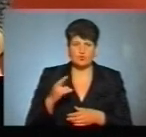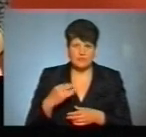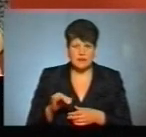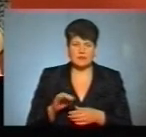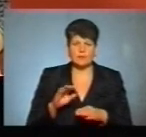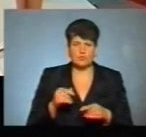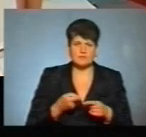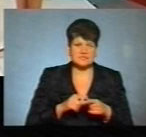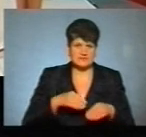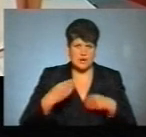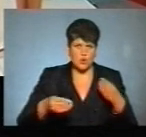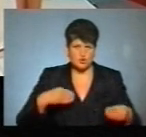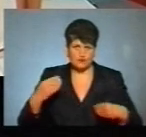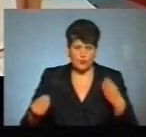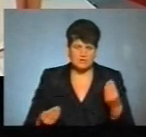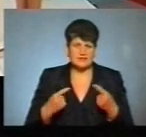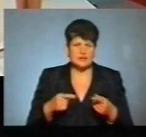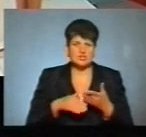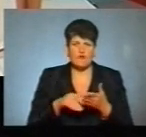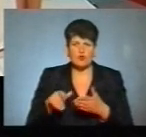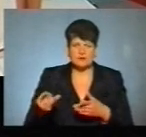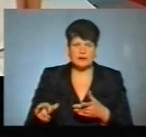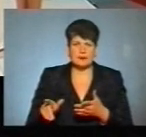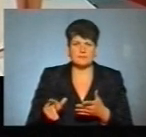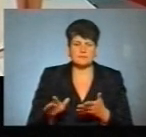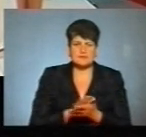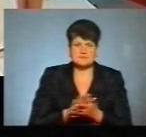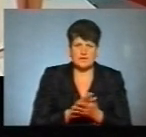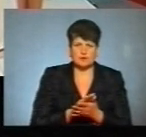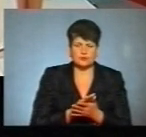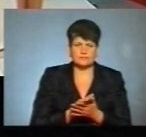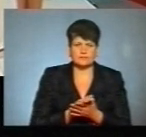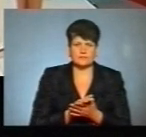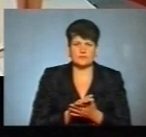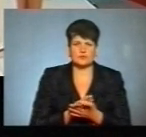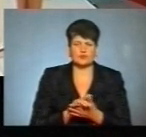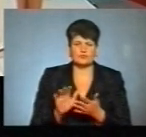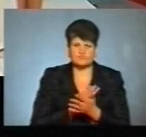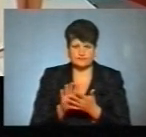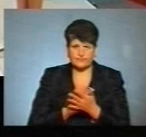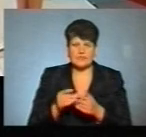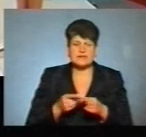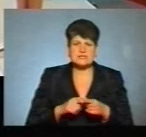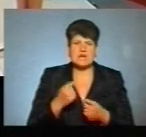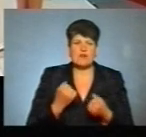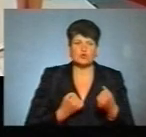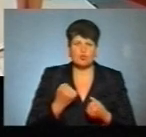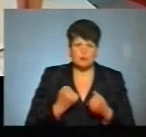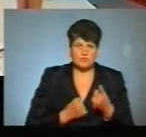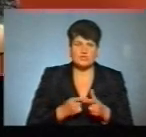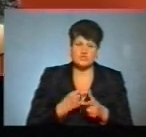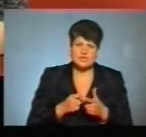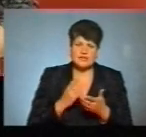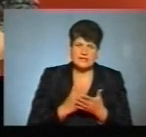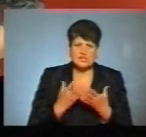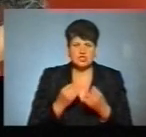вони це все розвозять. Інші волонтери потім безкоштовно дезінфікують ці ж автомобілі. Чи є якісь ще